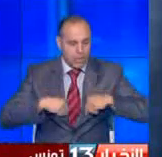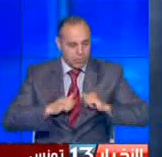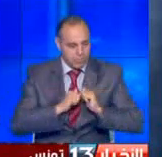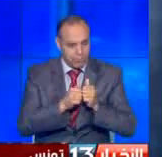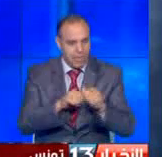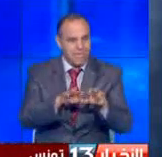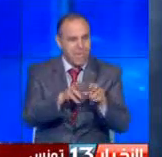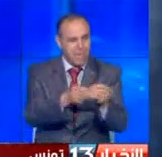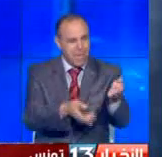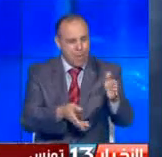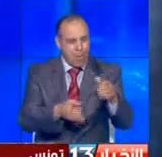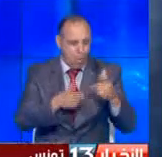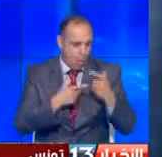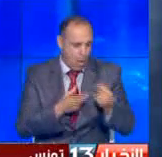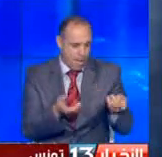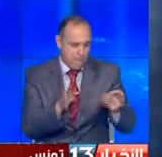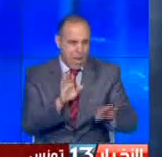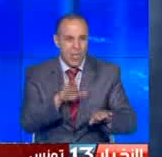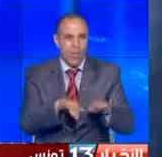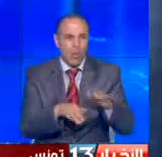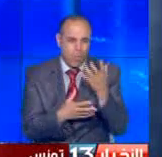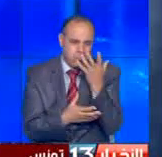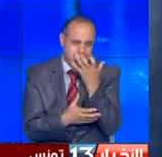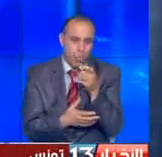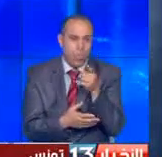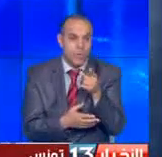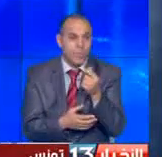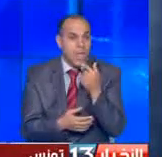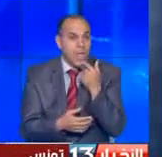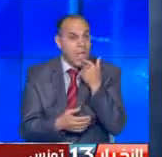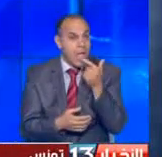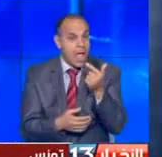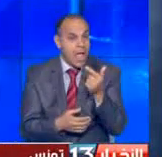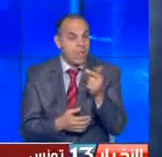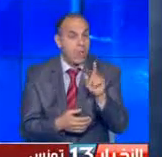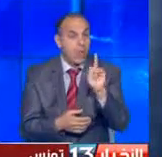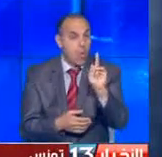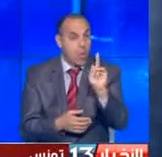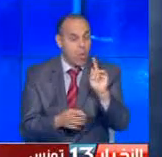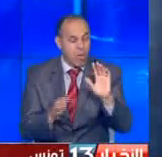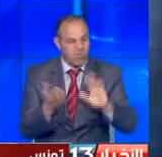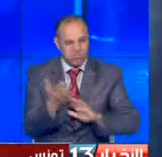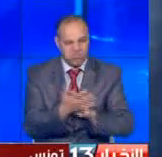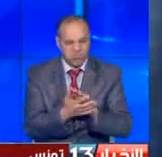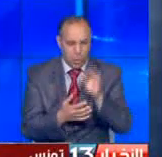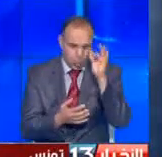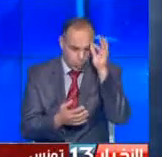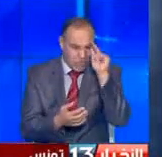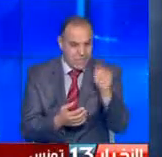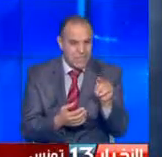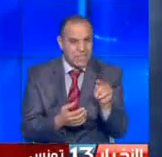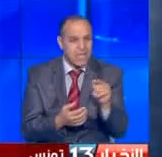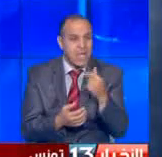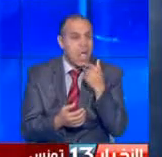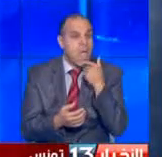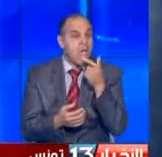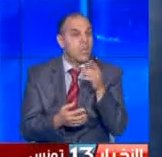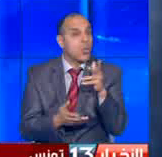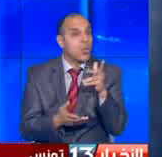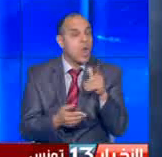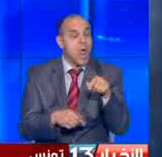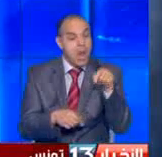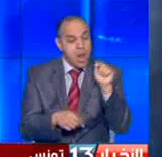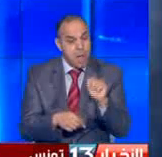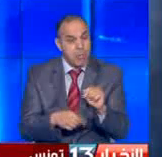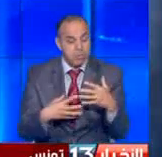عائله الضحايا امام هذا المصاب بالشلل معتبرا موقع بمثابه الكارثه الوطنيه مع ما يعنيه ذلك من ضروره